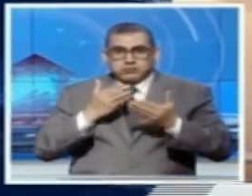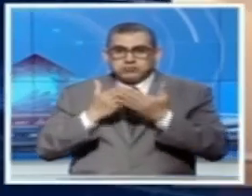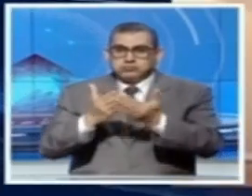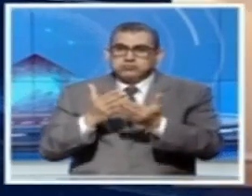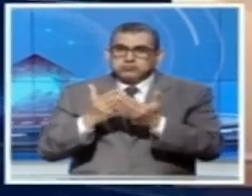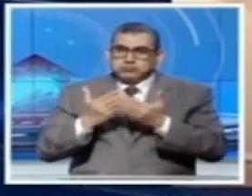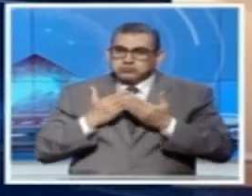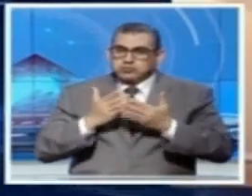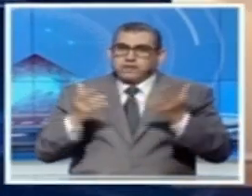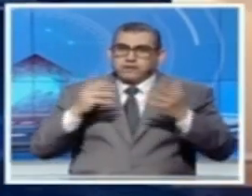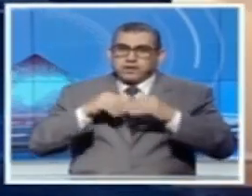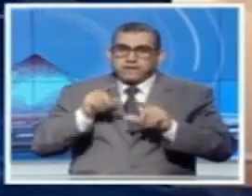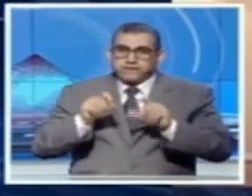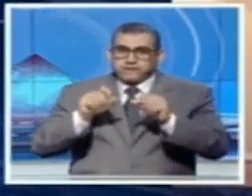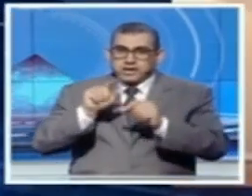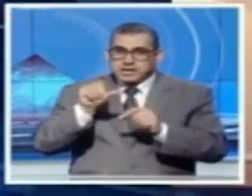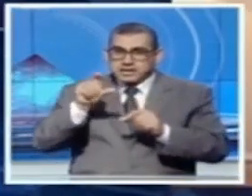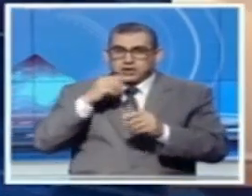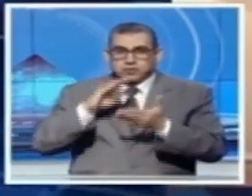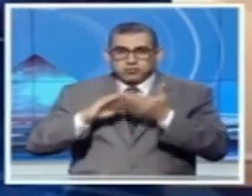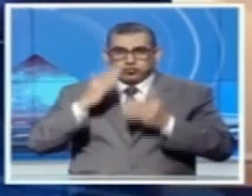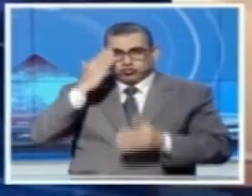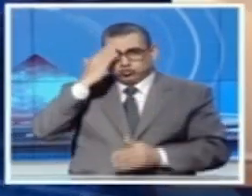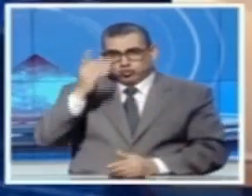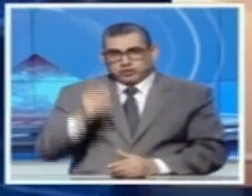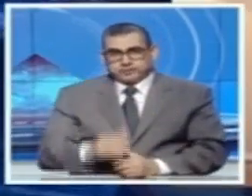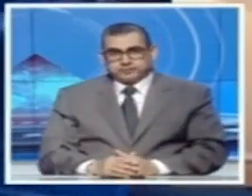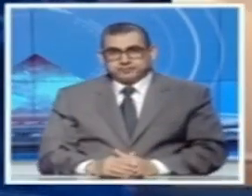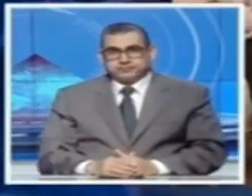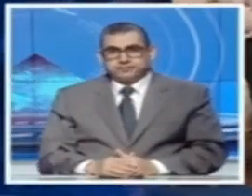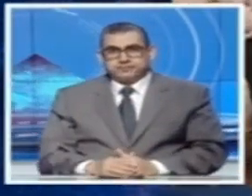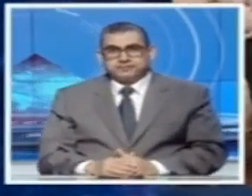الدعم لبلاده في التصدي لفيروس سي.